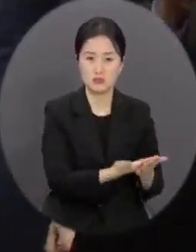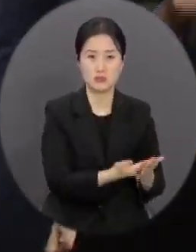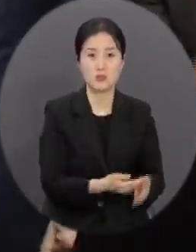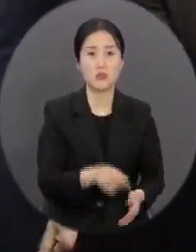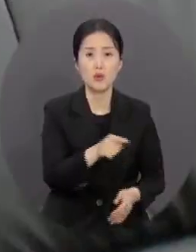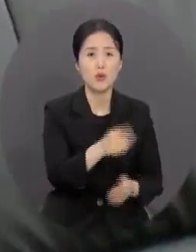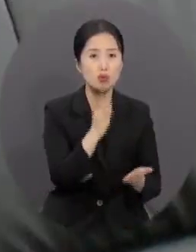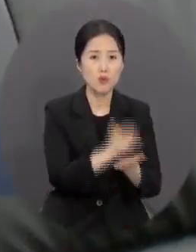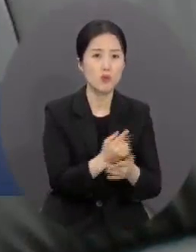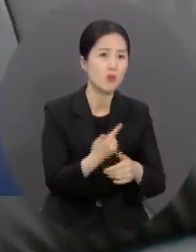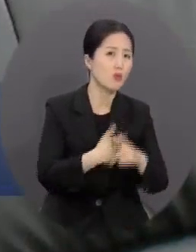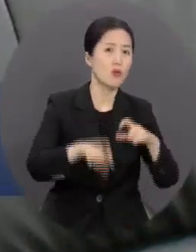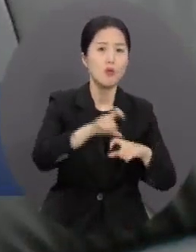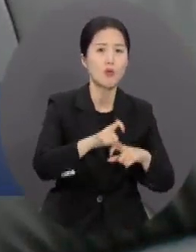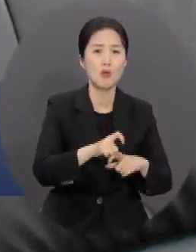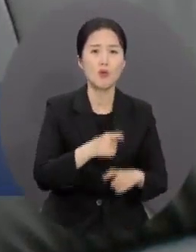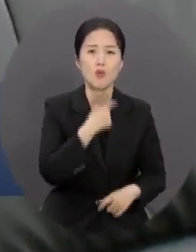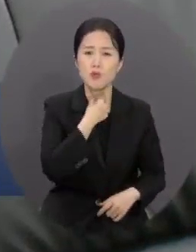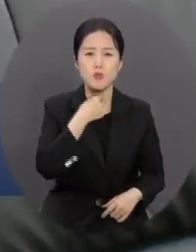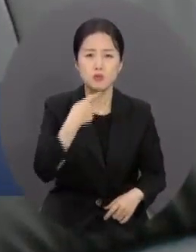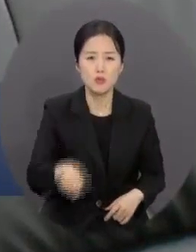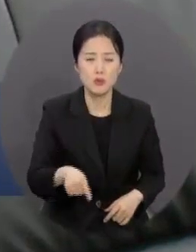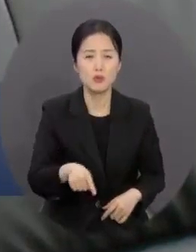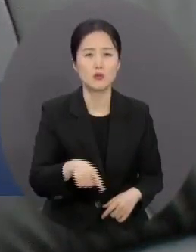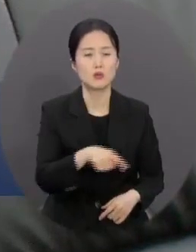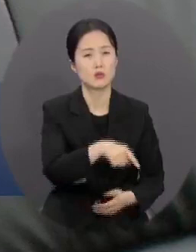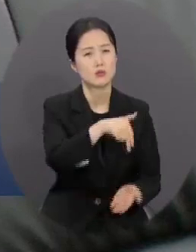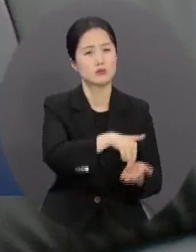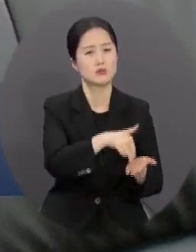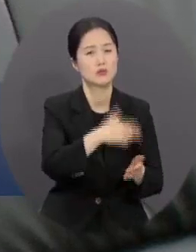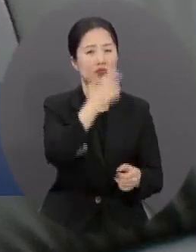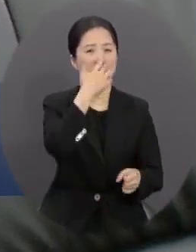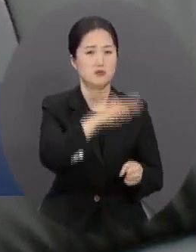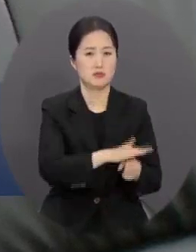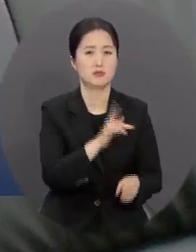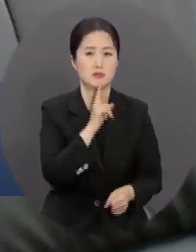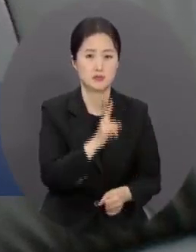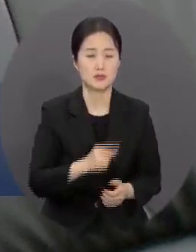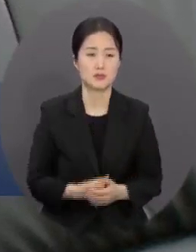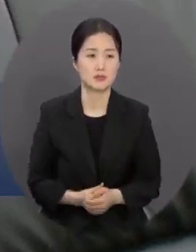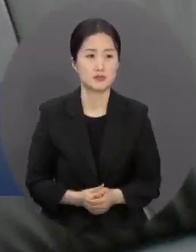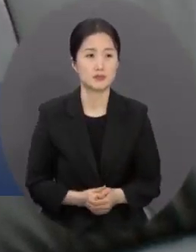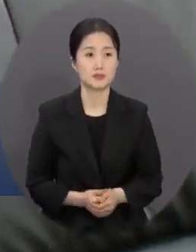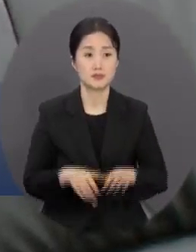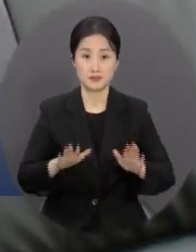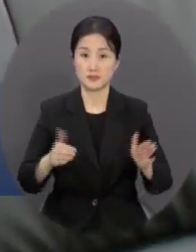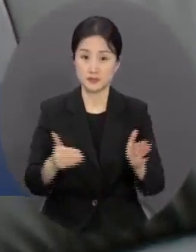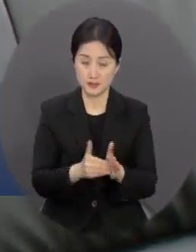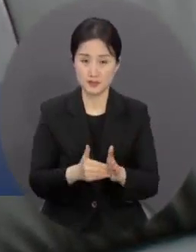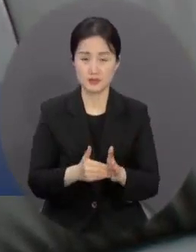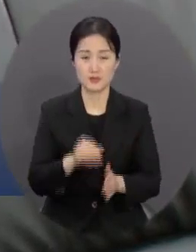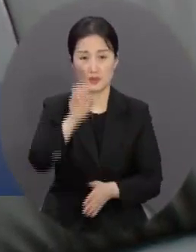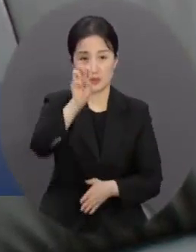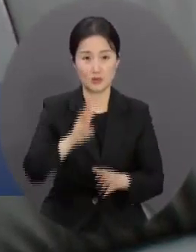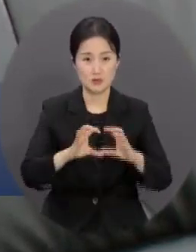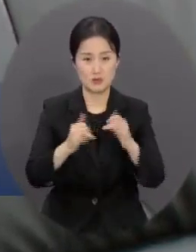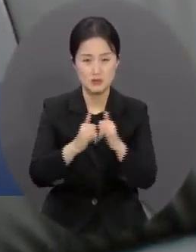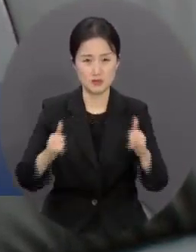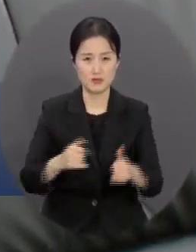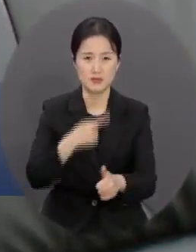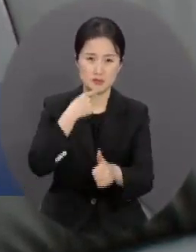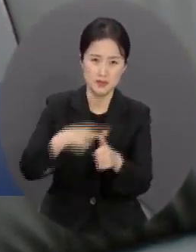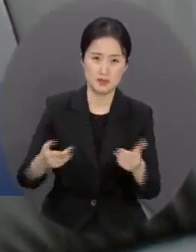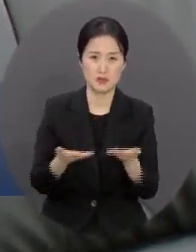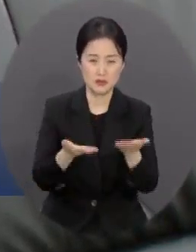반문했습니다. 광주에 무력 진압했던 부분에서 계속 사죄가 지금까지 이어져 오고 있어요. 전제 조건이